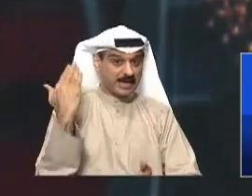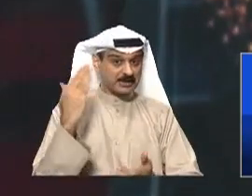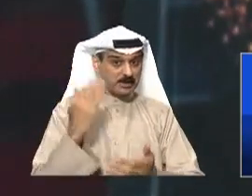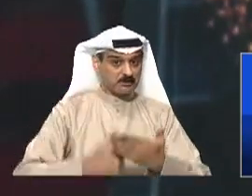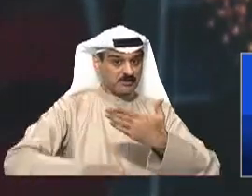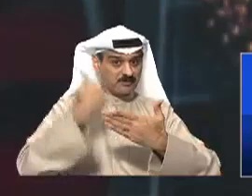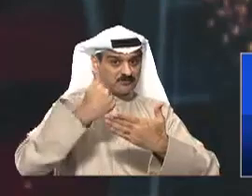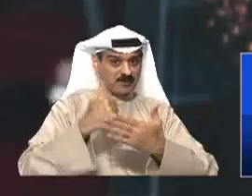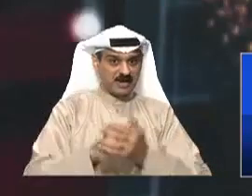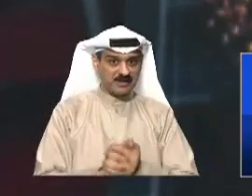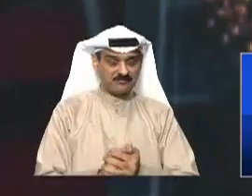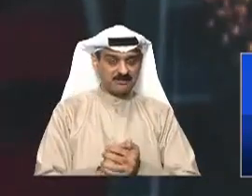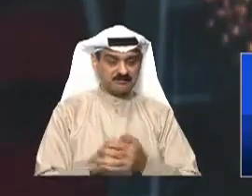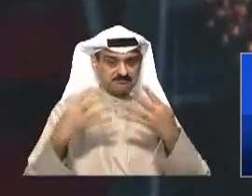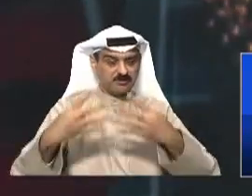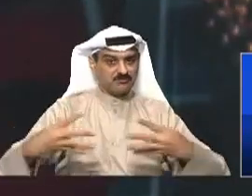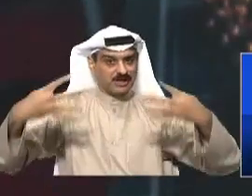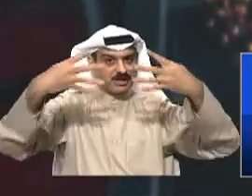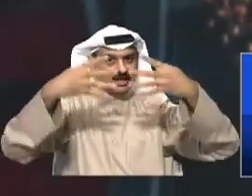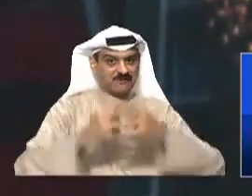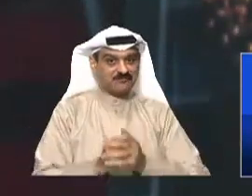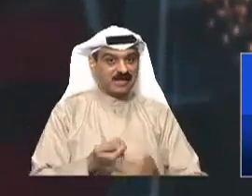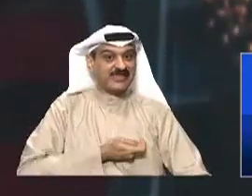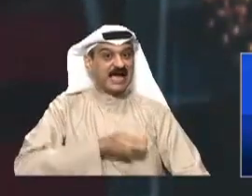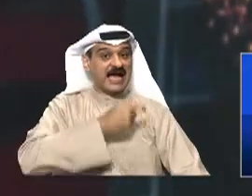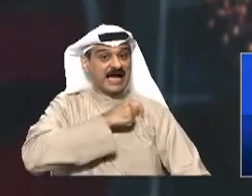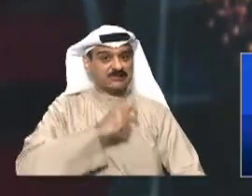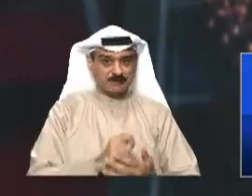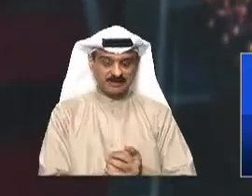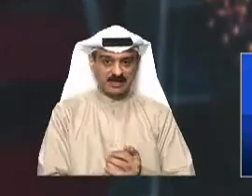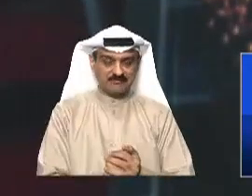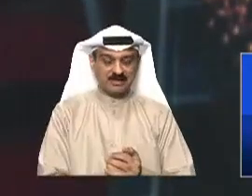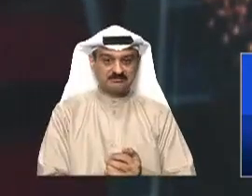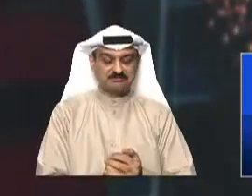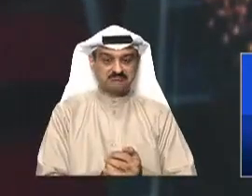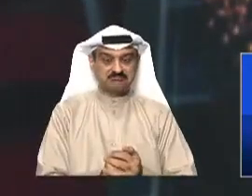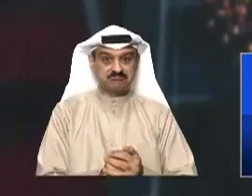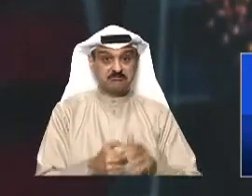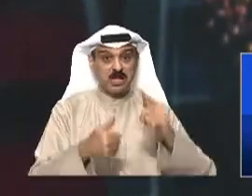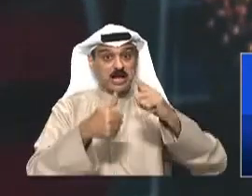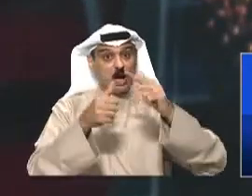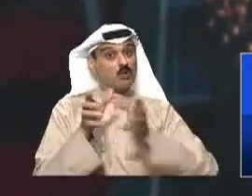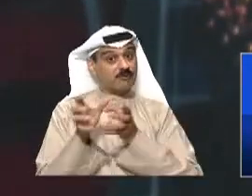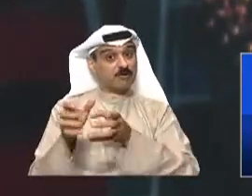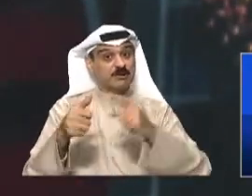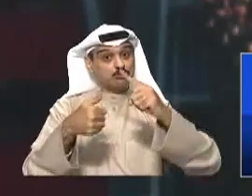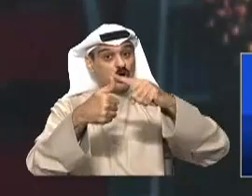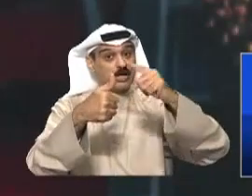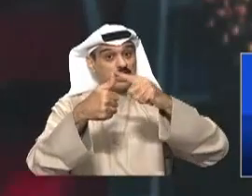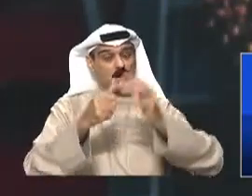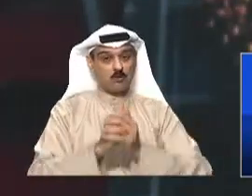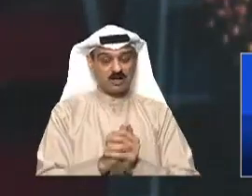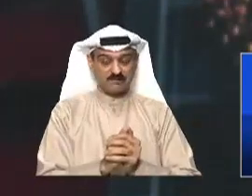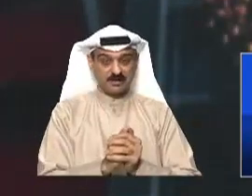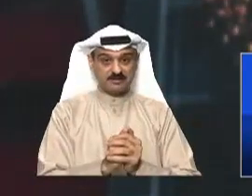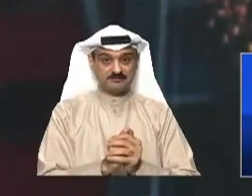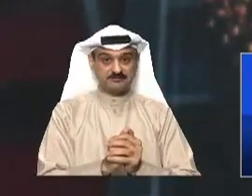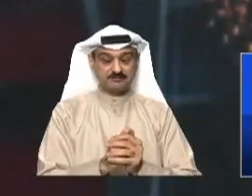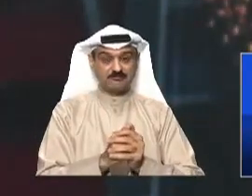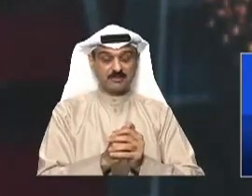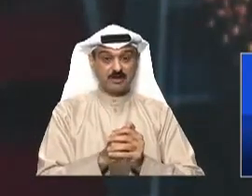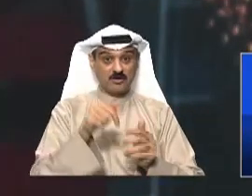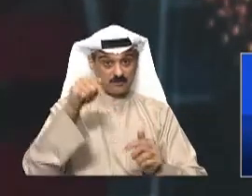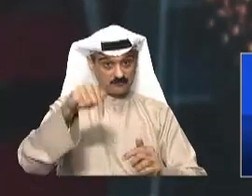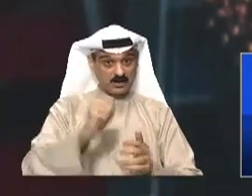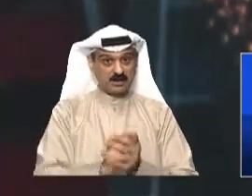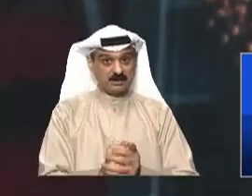في الأدوار السابقة على المنتخب الأسباني، وأيضا تصدر في المجموعة الأولى في مجموعته وأصبح في المركز الأول.